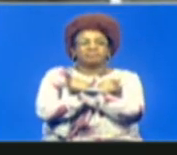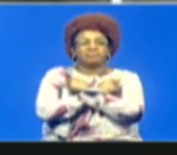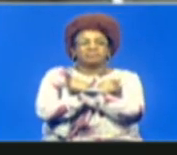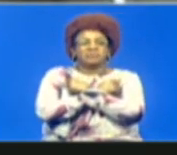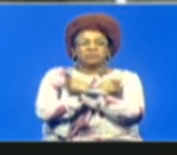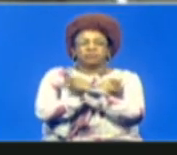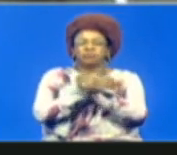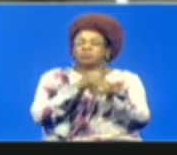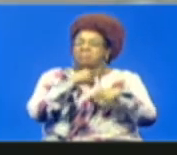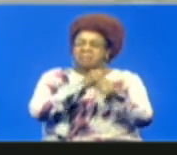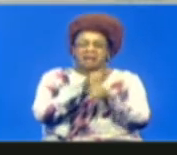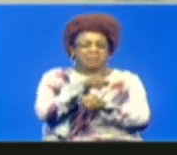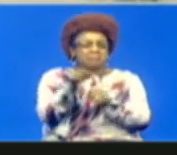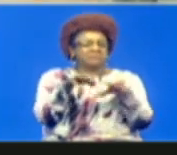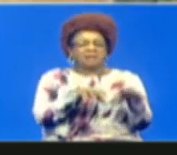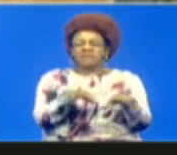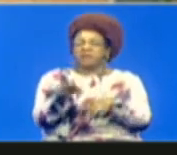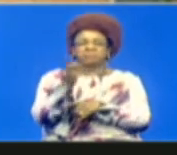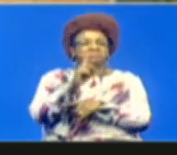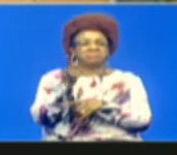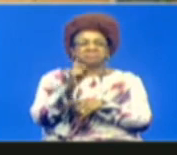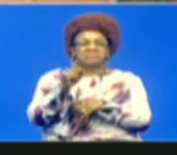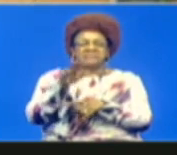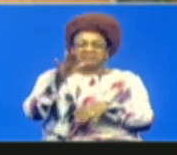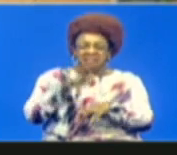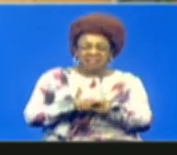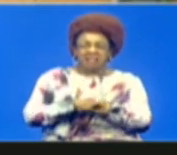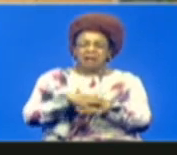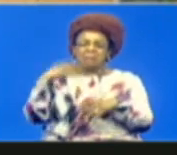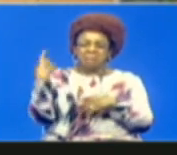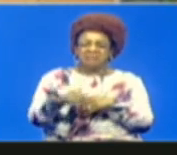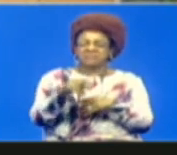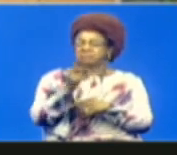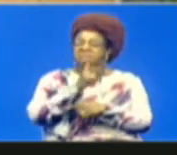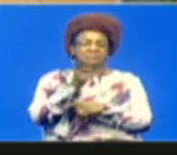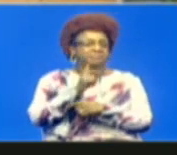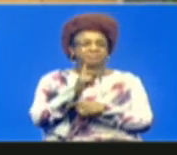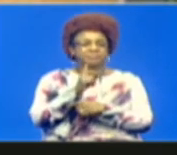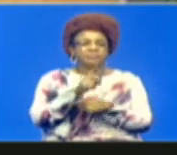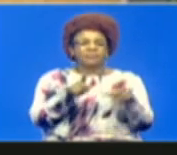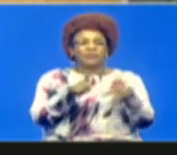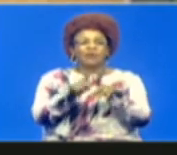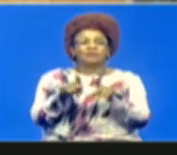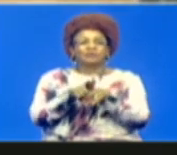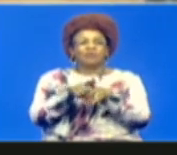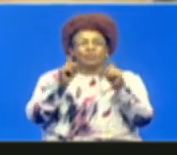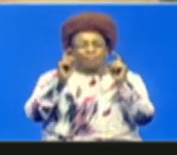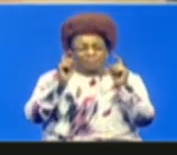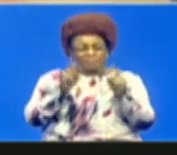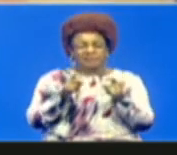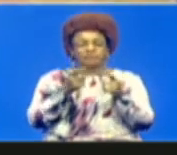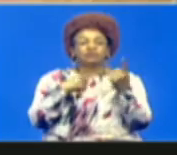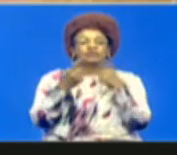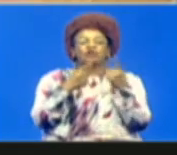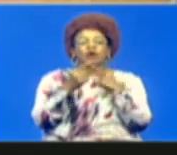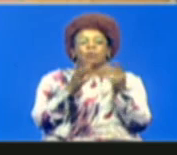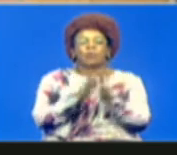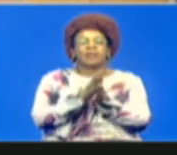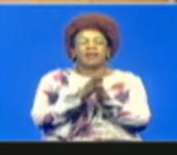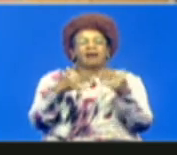kuwachapa kila wakati wakikukanyaka uwachape. Then cha pili tena lazima uongeleshe kama